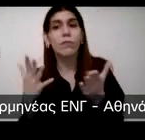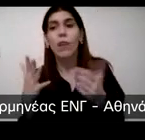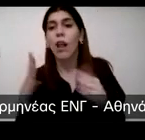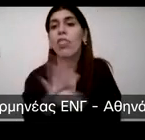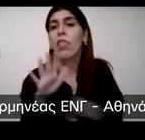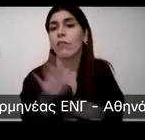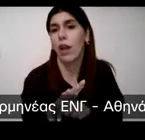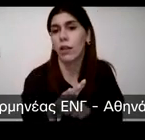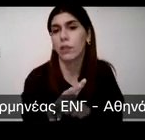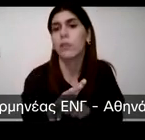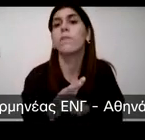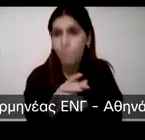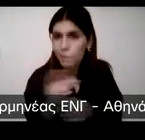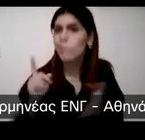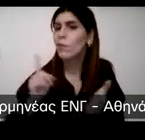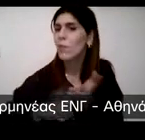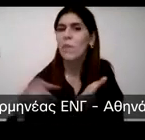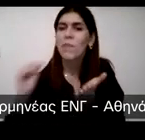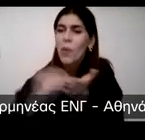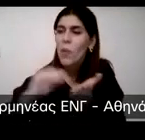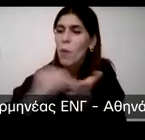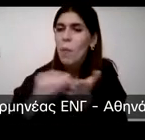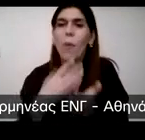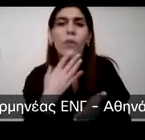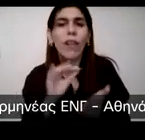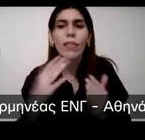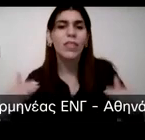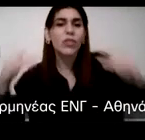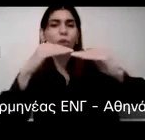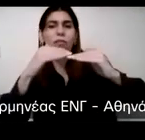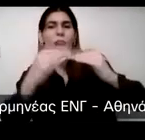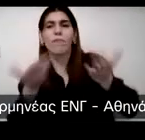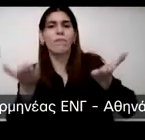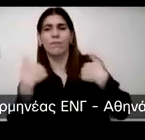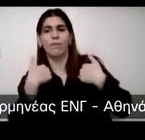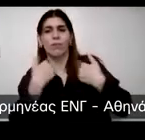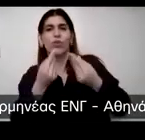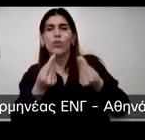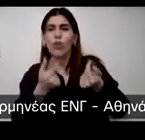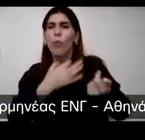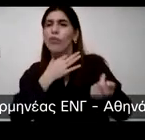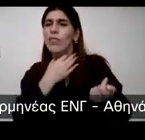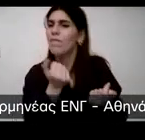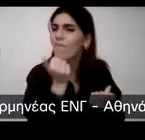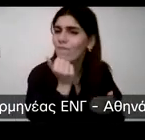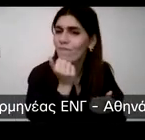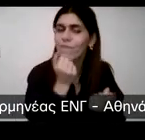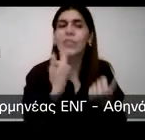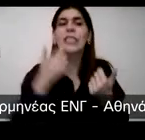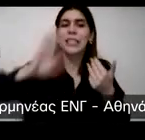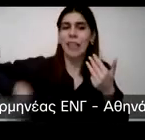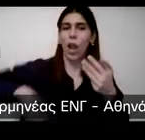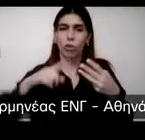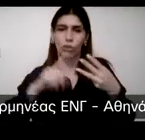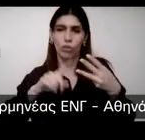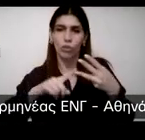αφήνει τελείως ανέπαφη την άνηση έμφυλη γλωσσική τάξη. Τέλος, η Εμμανουέλα Πατινιωτάκη,